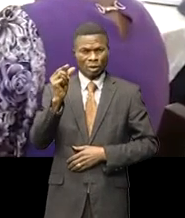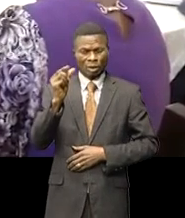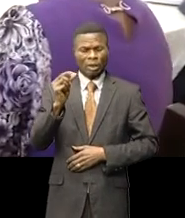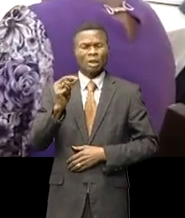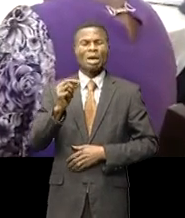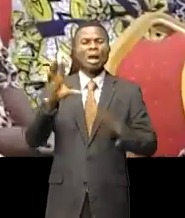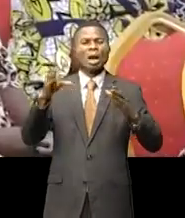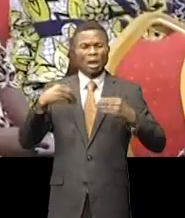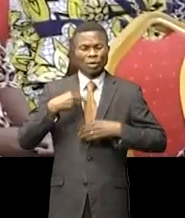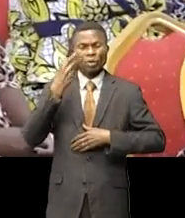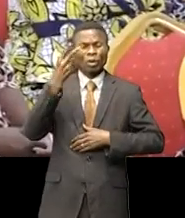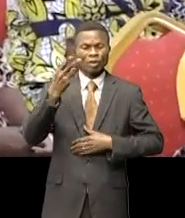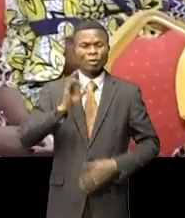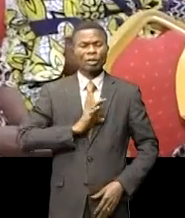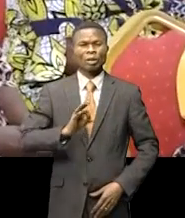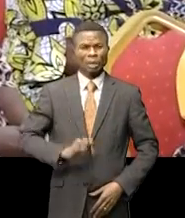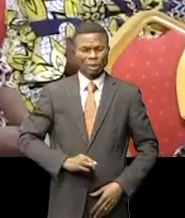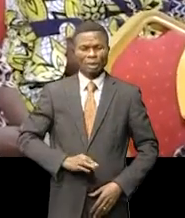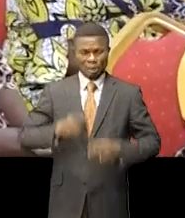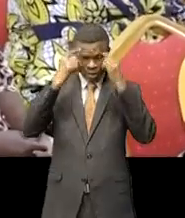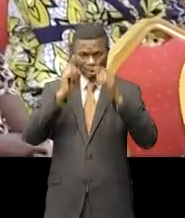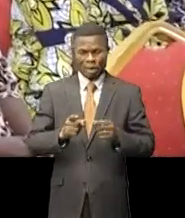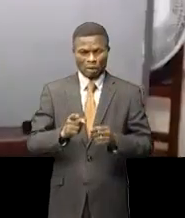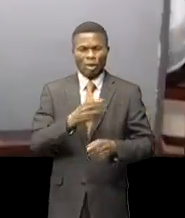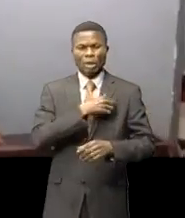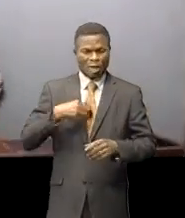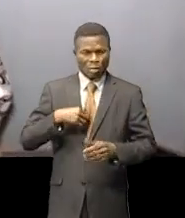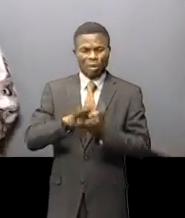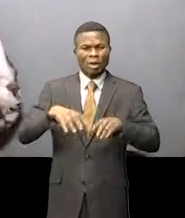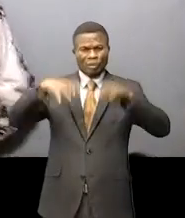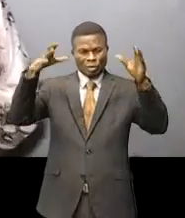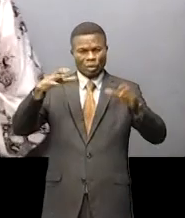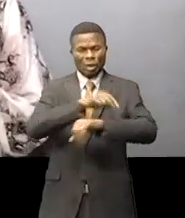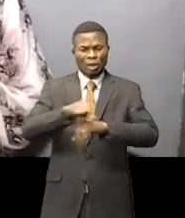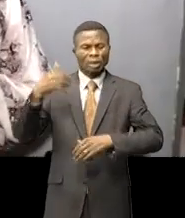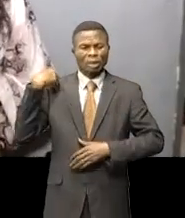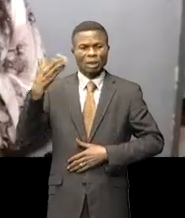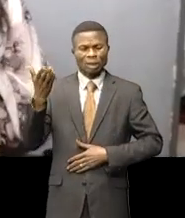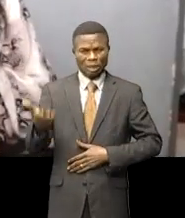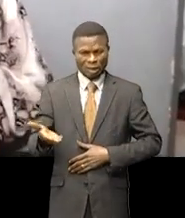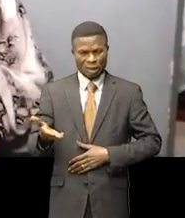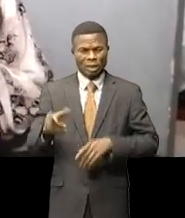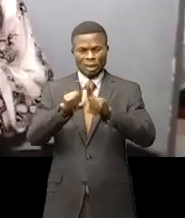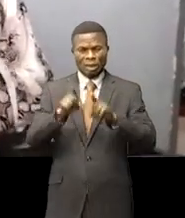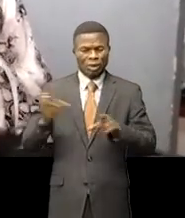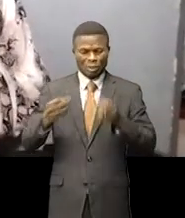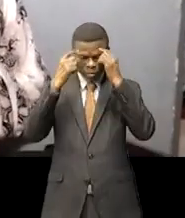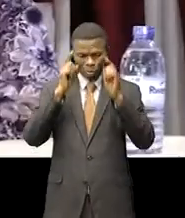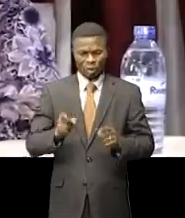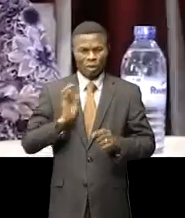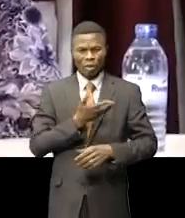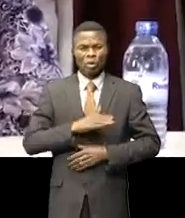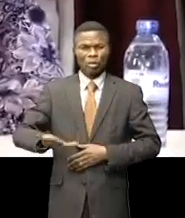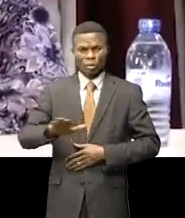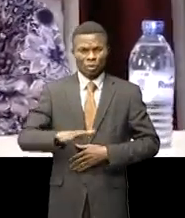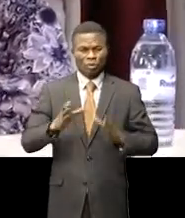inspirée de la vision du chef de l'État qui tient à la représentation de femmes dans les instances de la gestion et de la prise des décisions du pays.